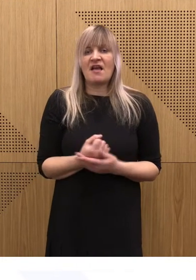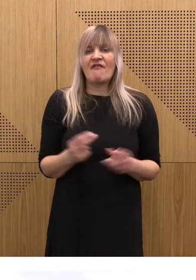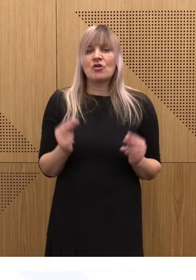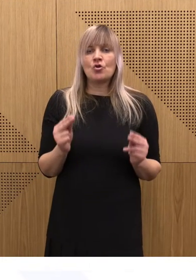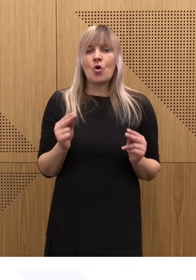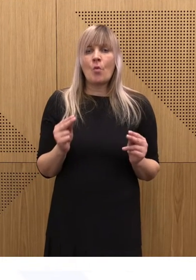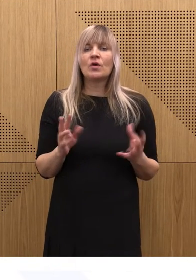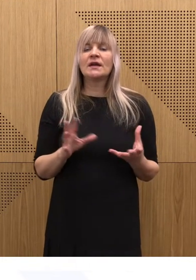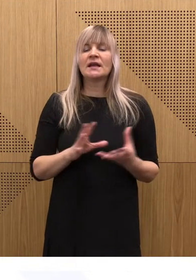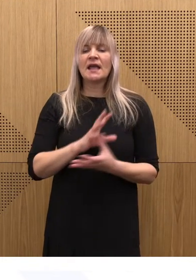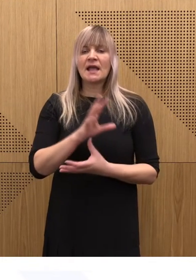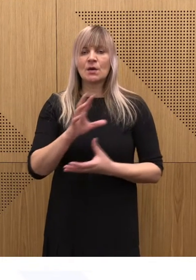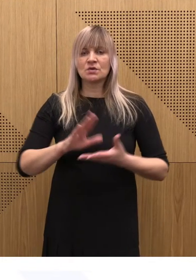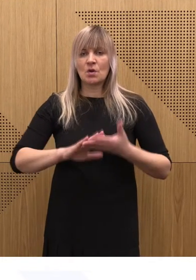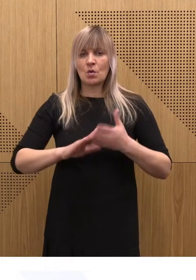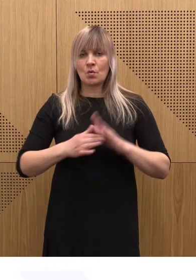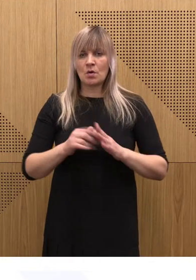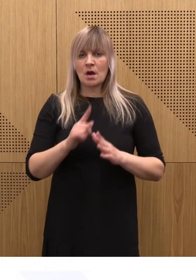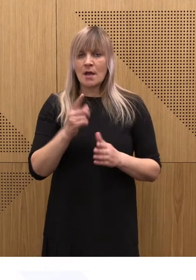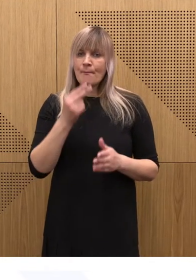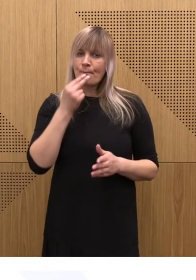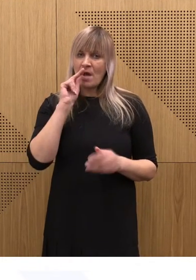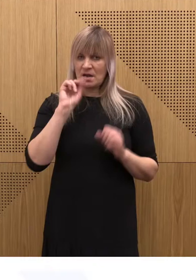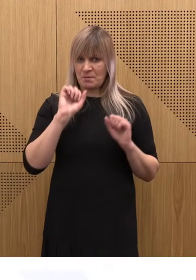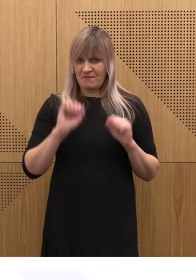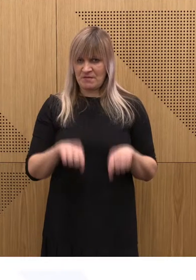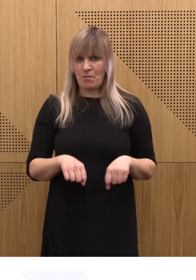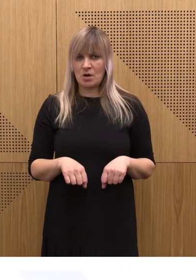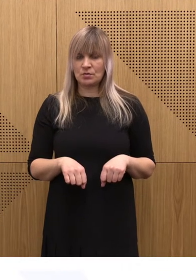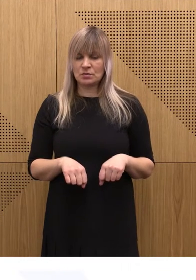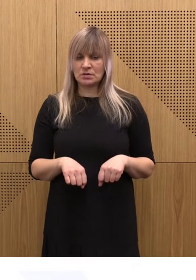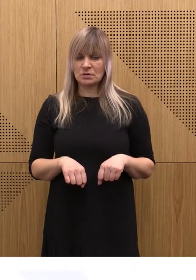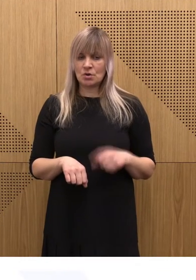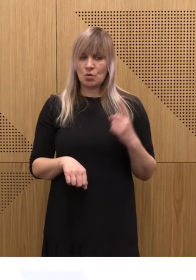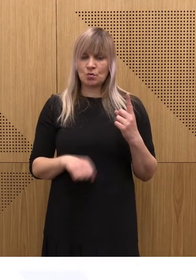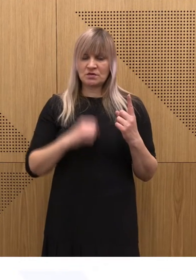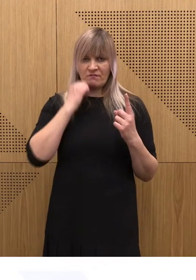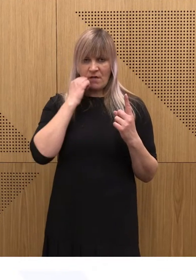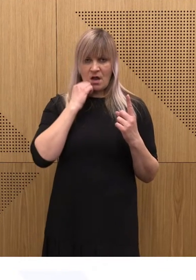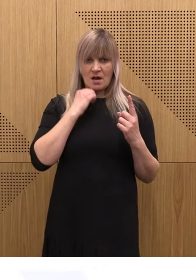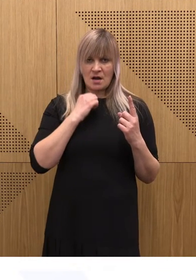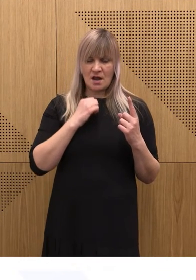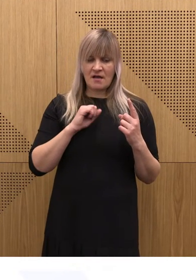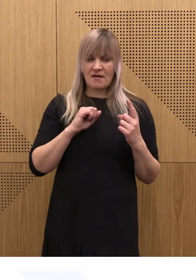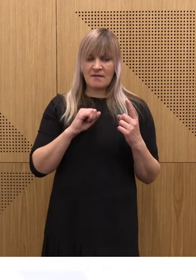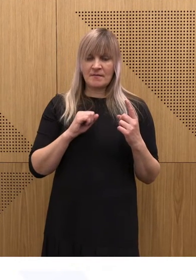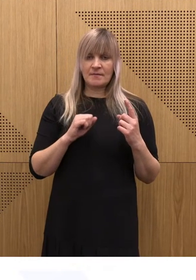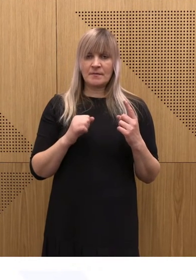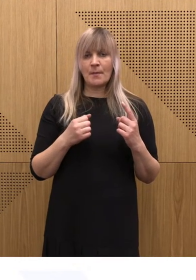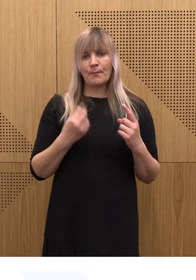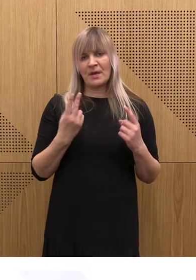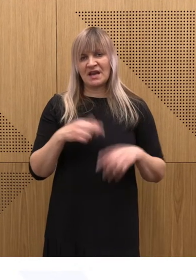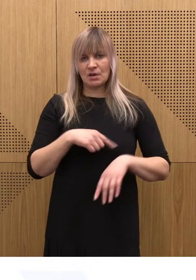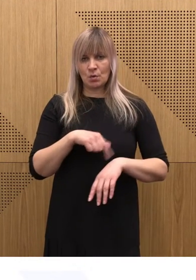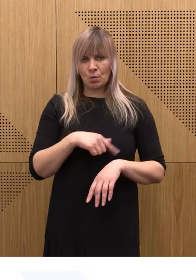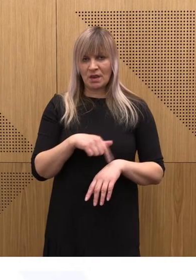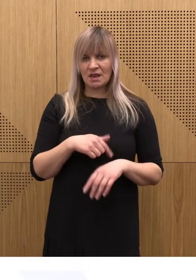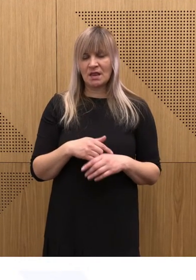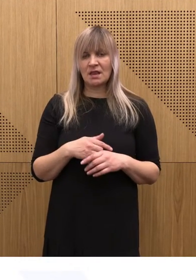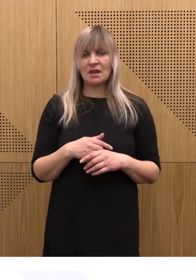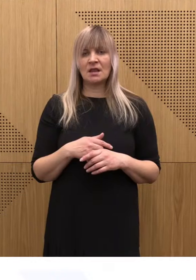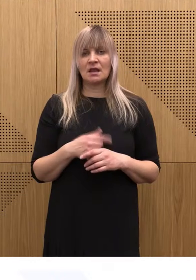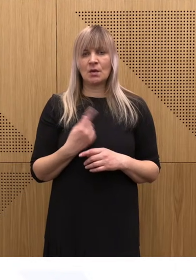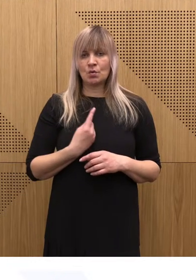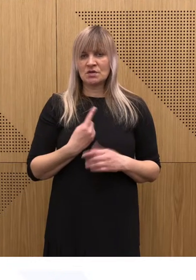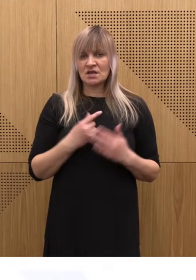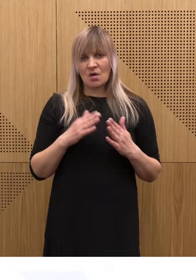selles keerulises olukorras parima võimaluse, mis on, kas see on üks vanem või laps on siis mõni tundi